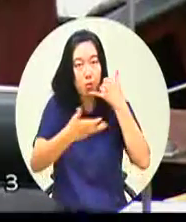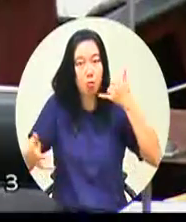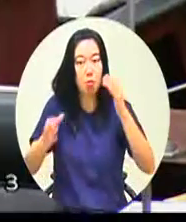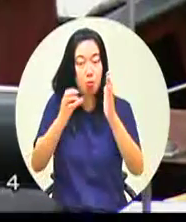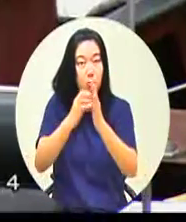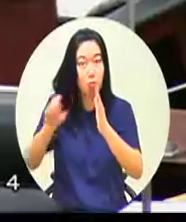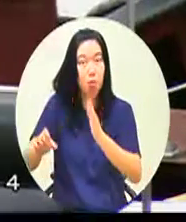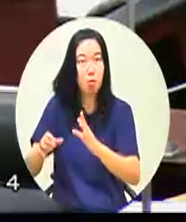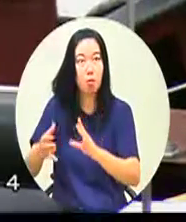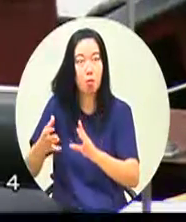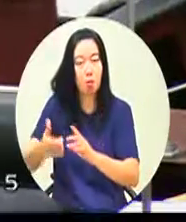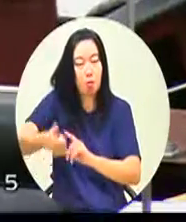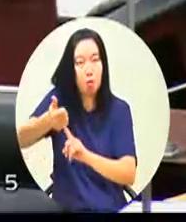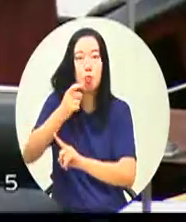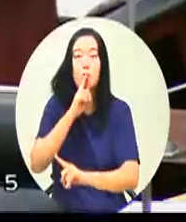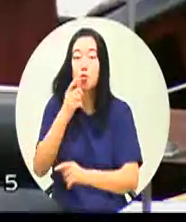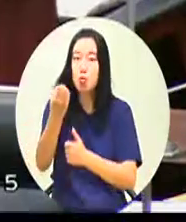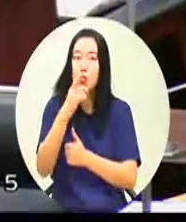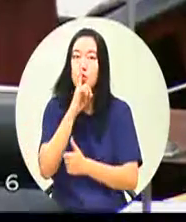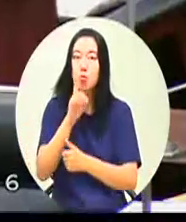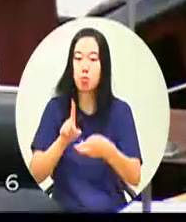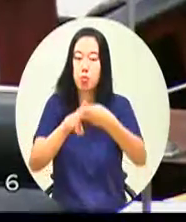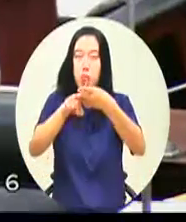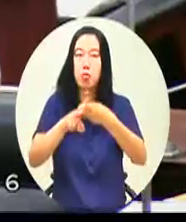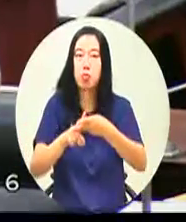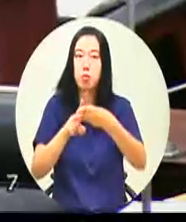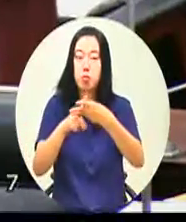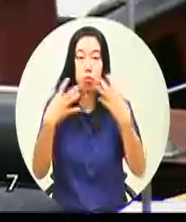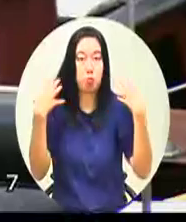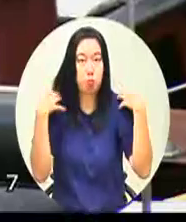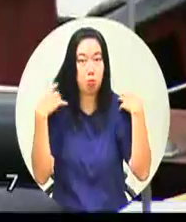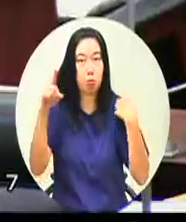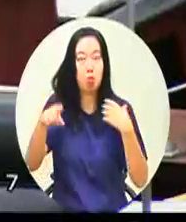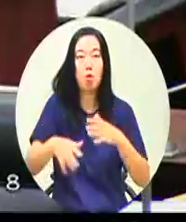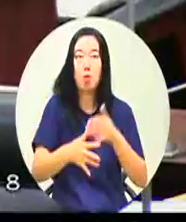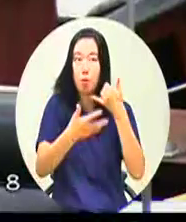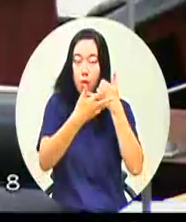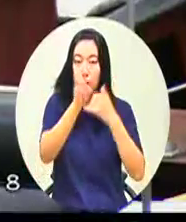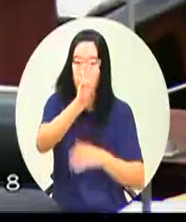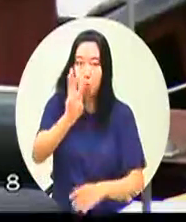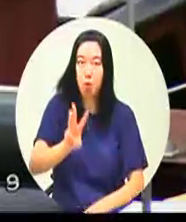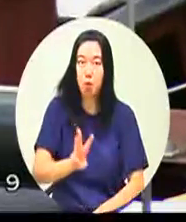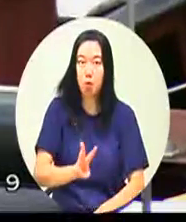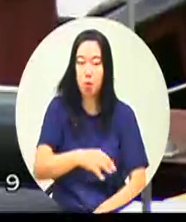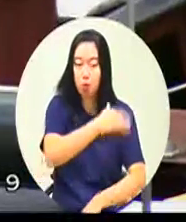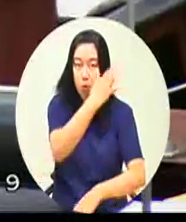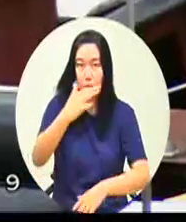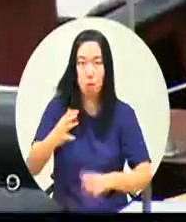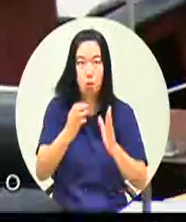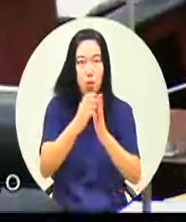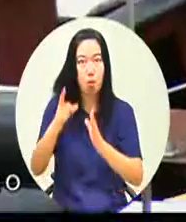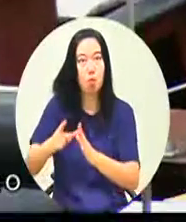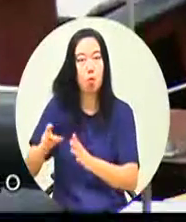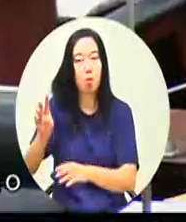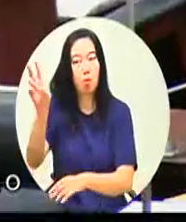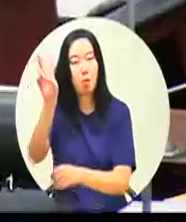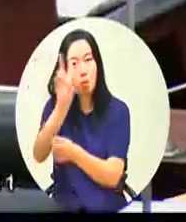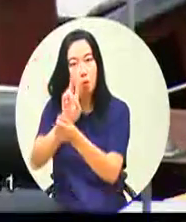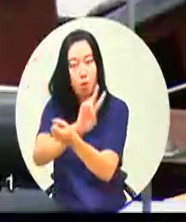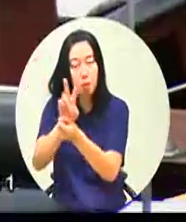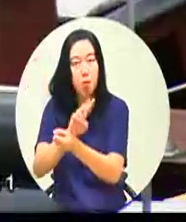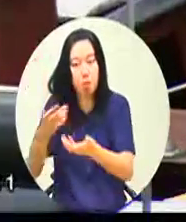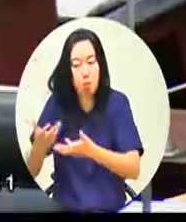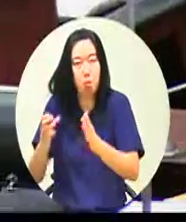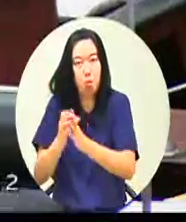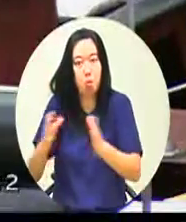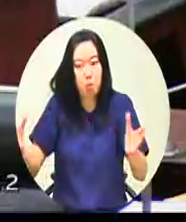局长讲，伊要去主导，要含水务局、含农迄个林务局，大家做一个协调啦。我是讲吼，